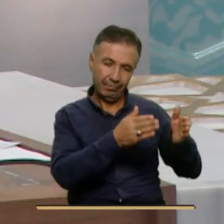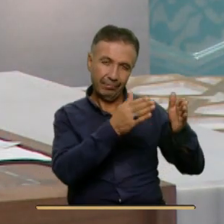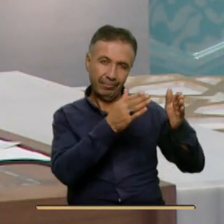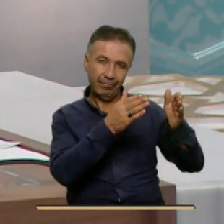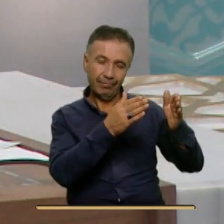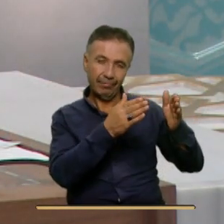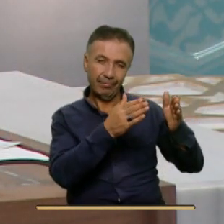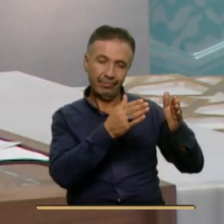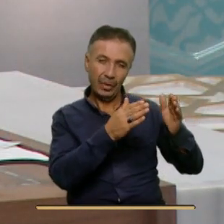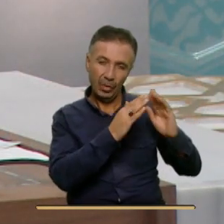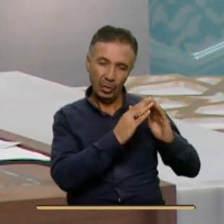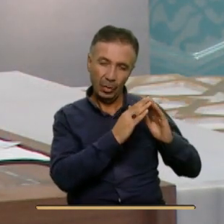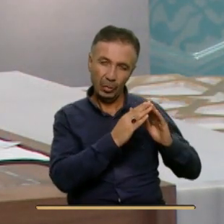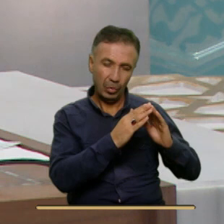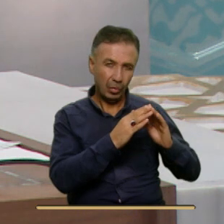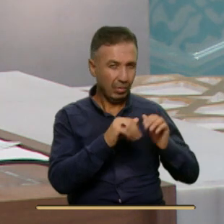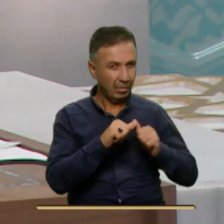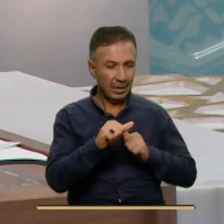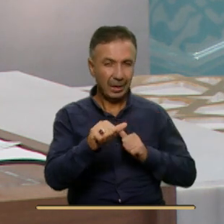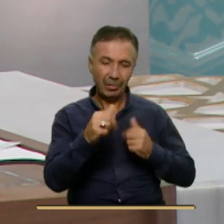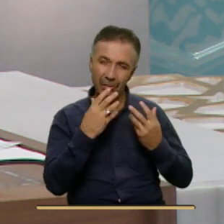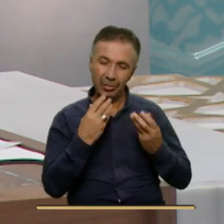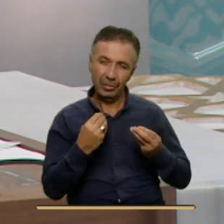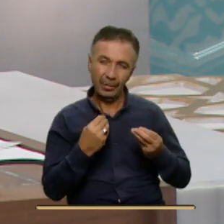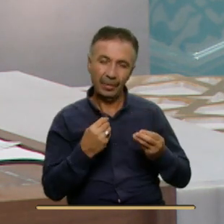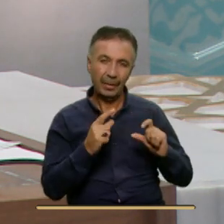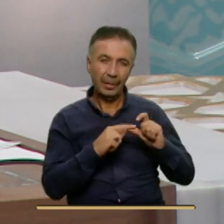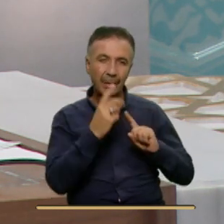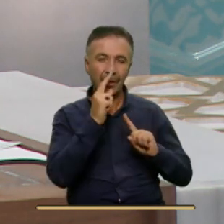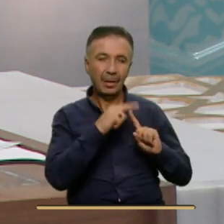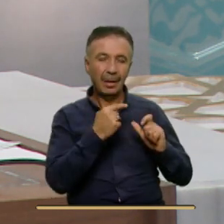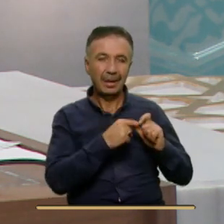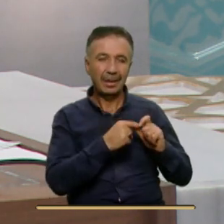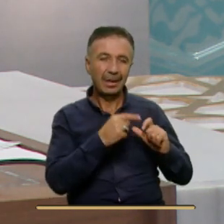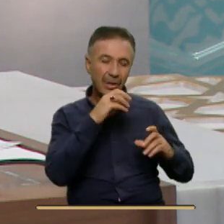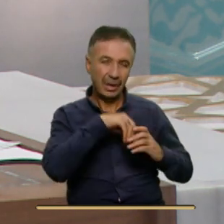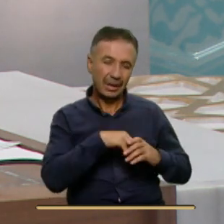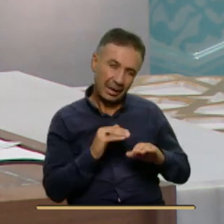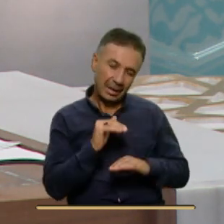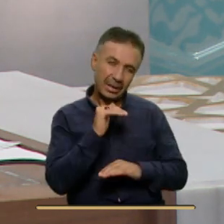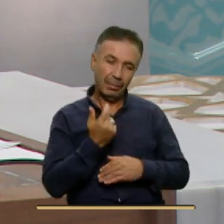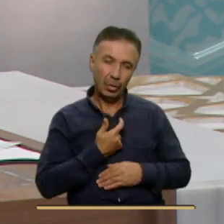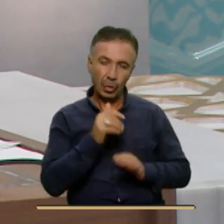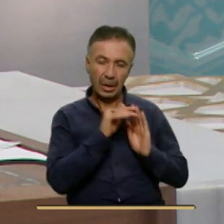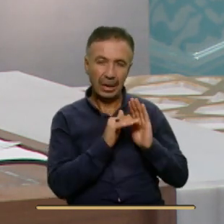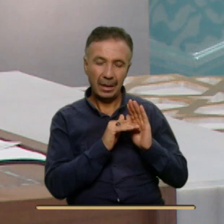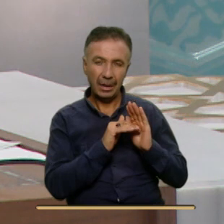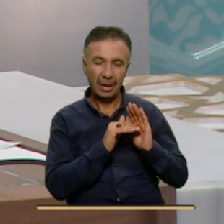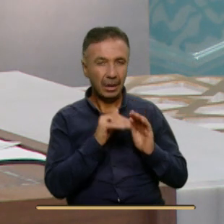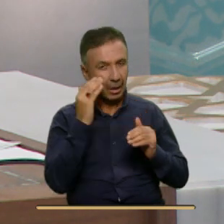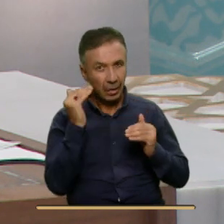birbirimizden uzaklaştırdı. Efendim site içerisindeki yaşam kuralları, o kurallara riayet